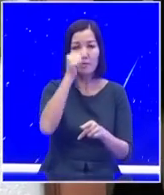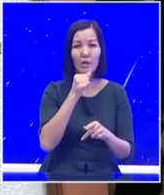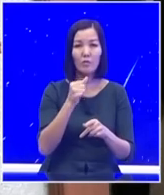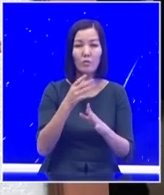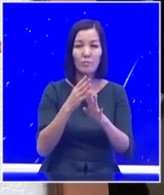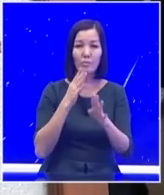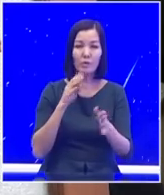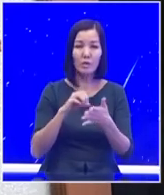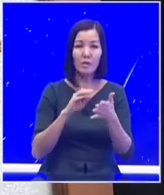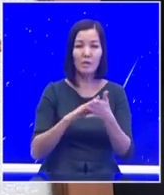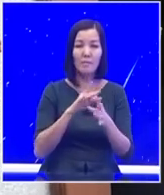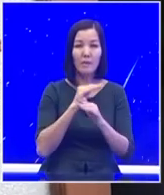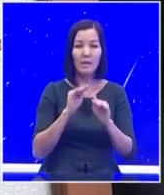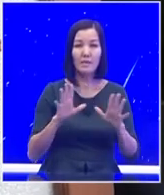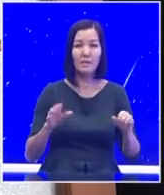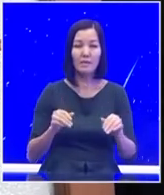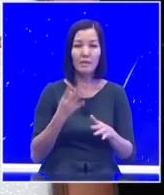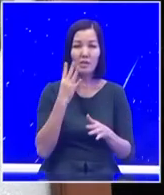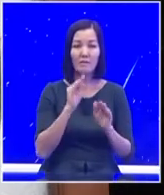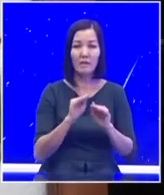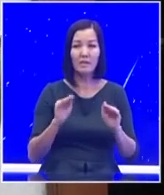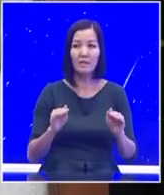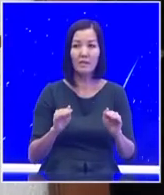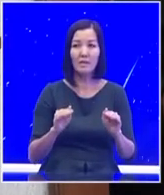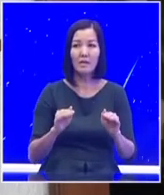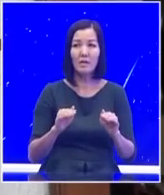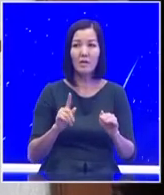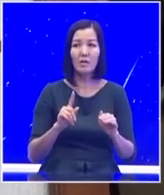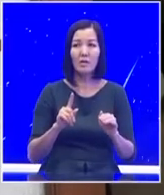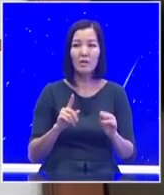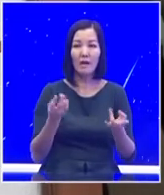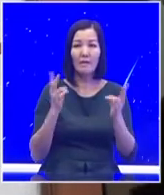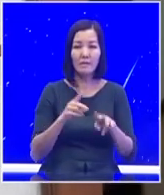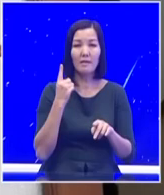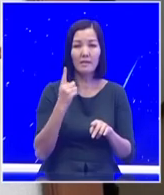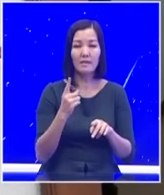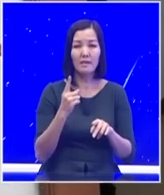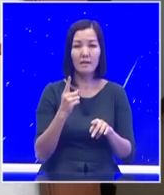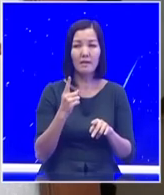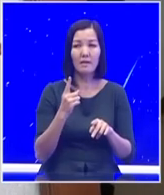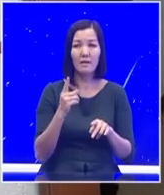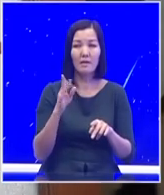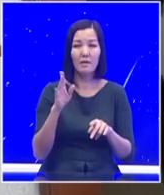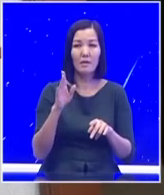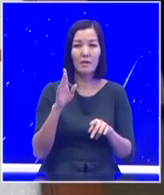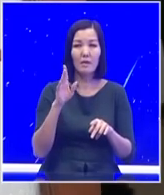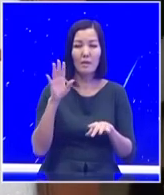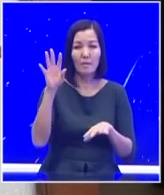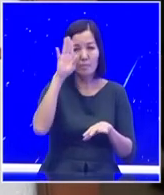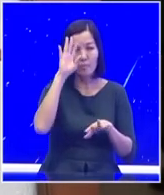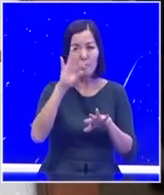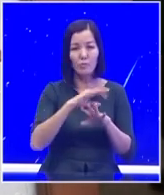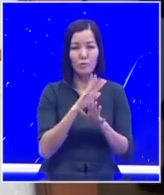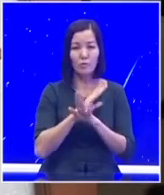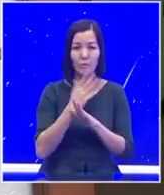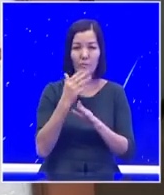на очереди. Я многодетная мама, у меня 4 детей. Так получилось, что я осталась одна их воспитывать. Муж умер, и вот самой